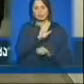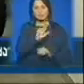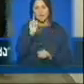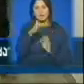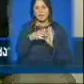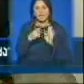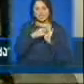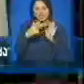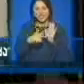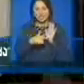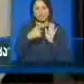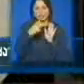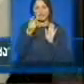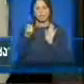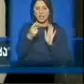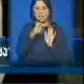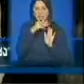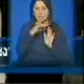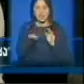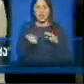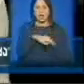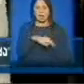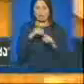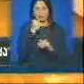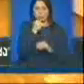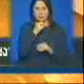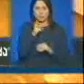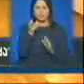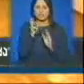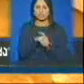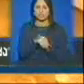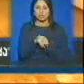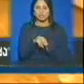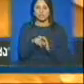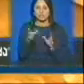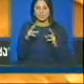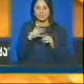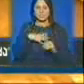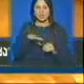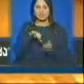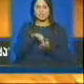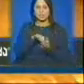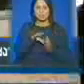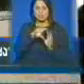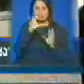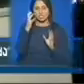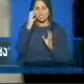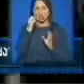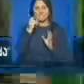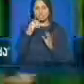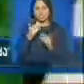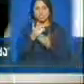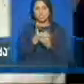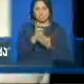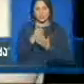tsardgenelia 1918-21 tslebis samsakhvelis arxivo masala da matchoris ertta ligashi sakartvelos armagelis kharito chaushulis